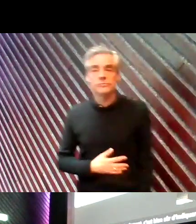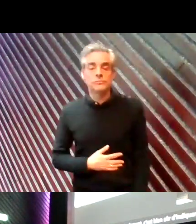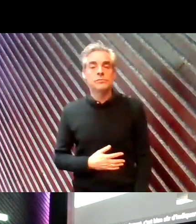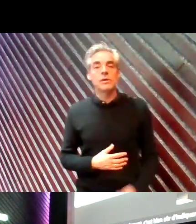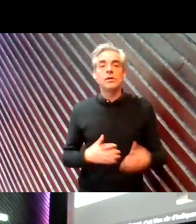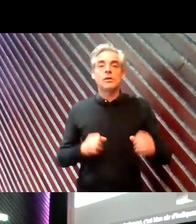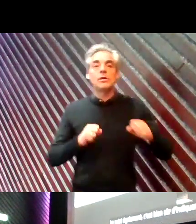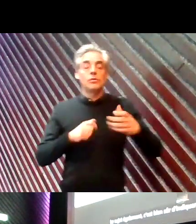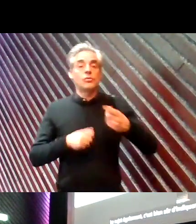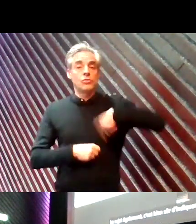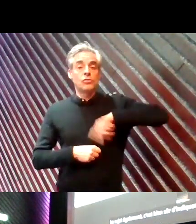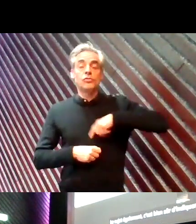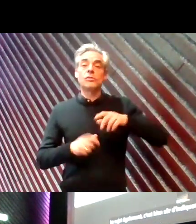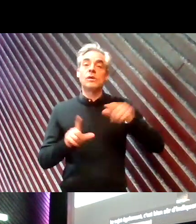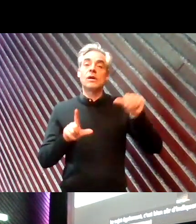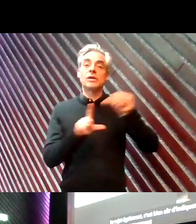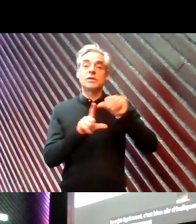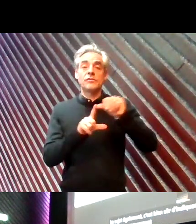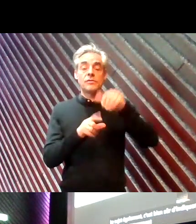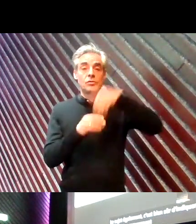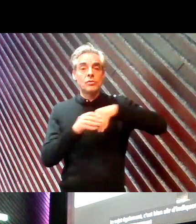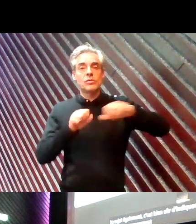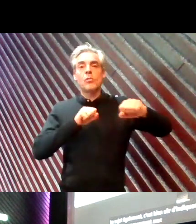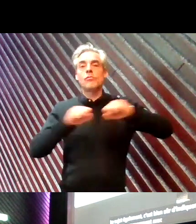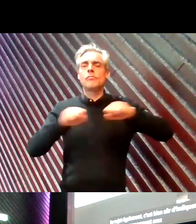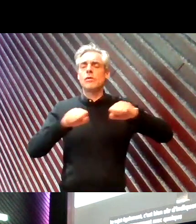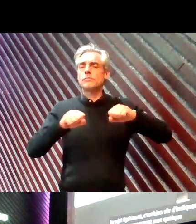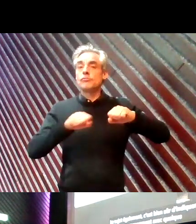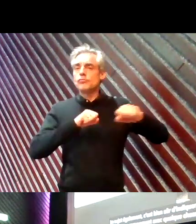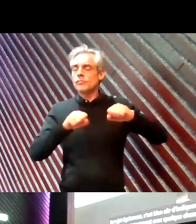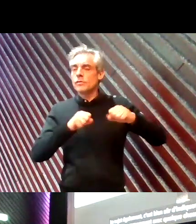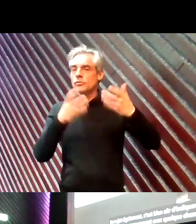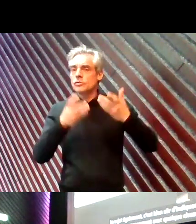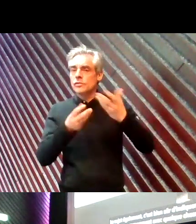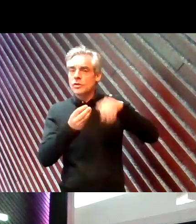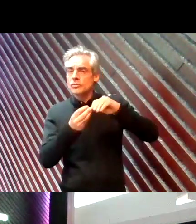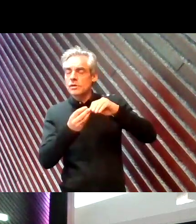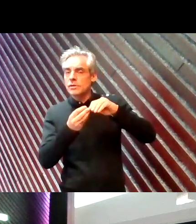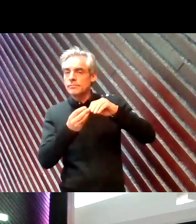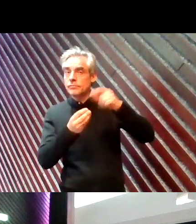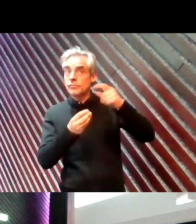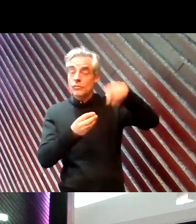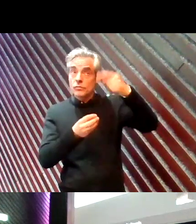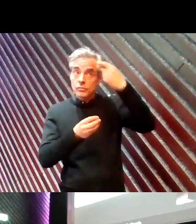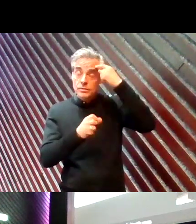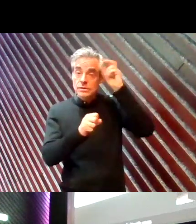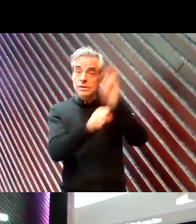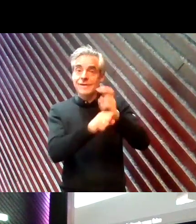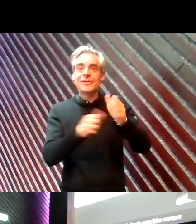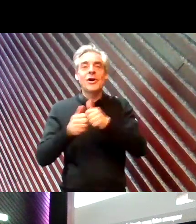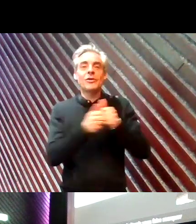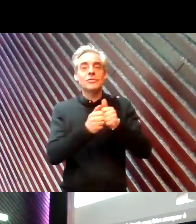mouvement, en mouvement avec quelque chose que je souhaiterais vous faire marquer à l'esprit, c'est qu